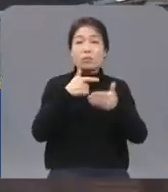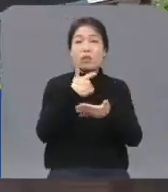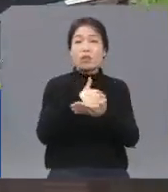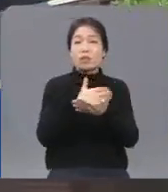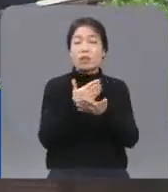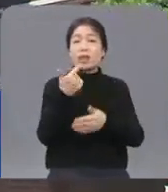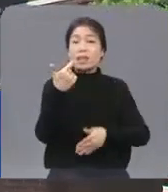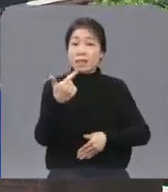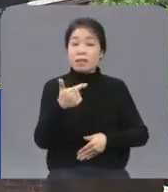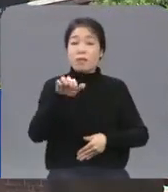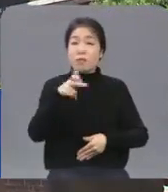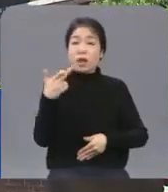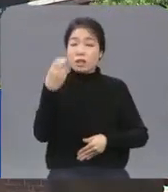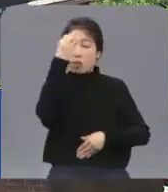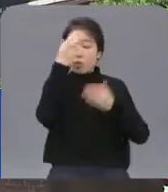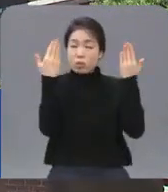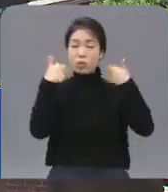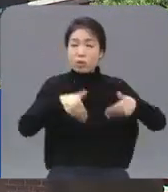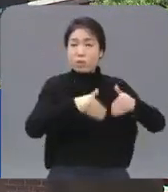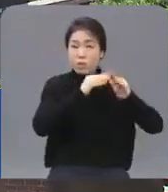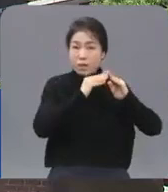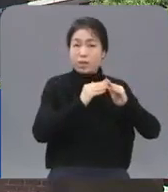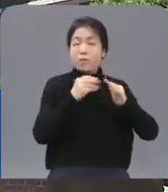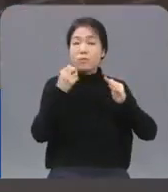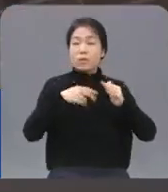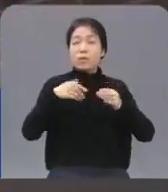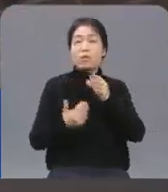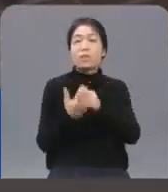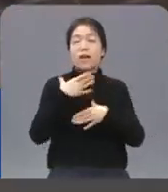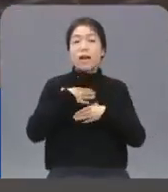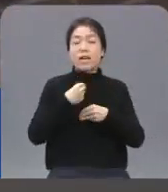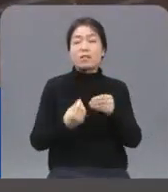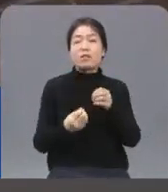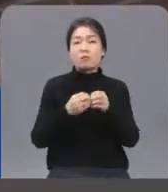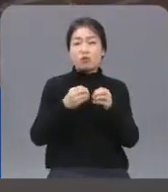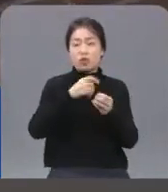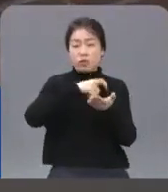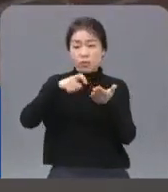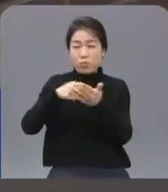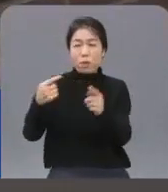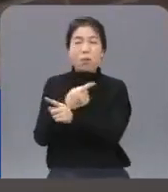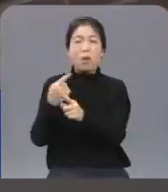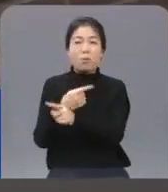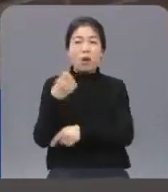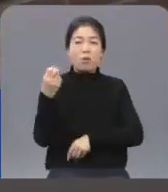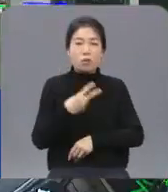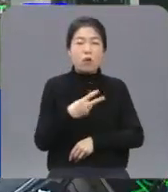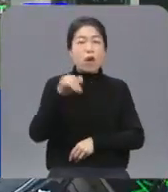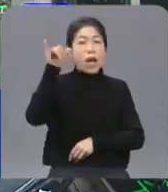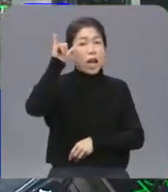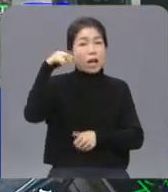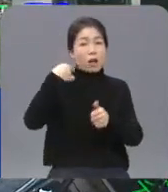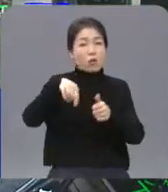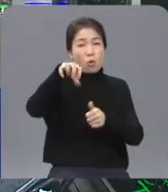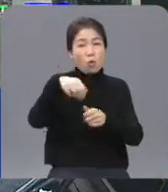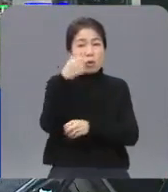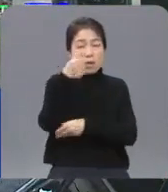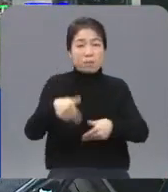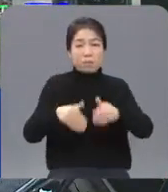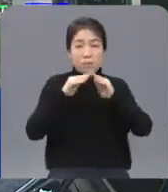6건은 광산구 고등학교 설립과 재난안전문자 제공업무 개선 AI 교육환경 기반